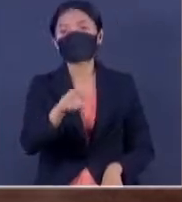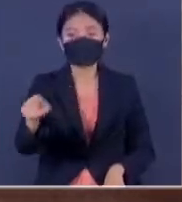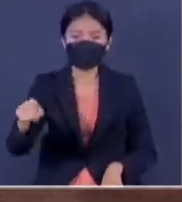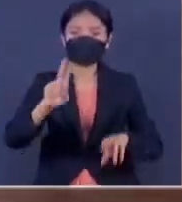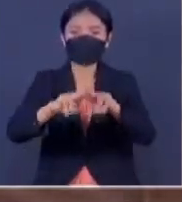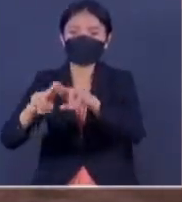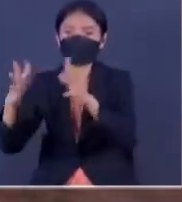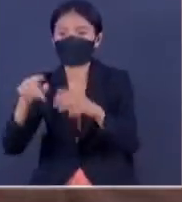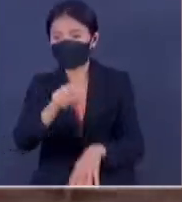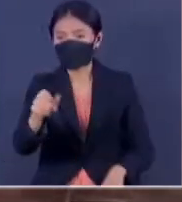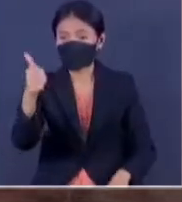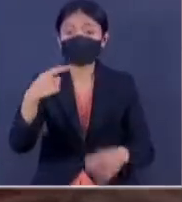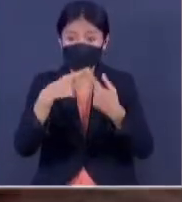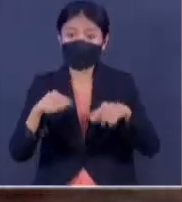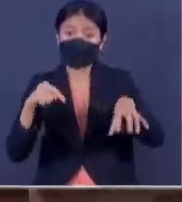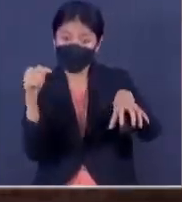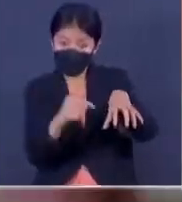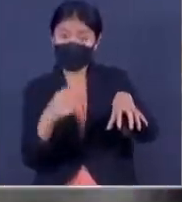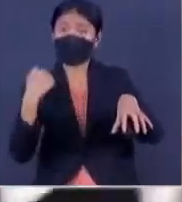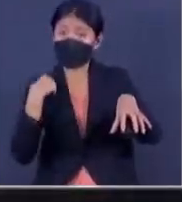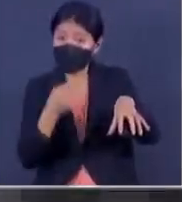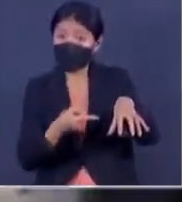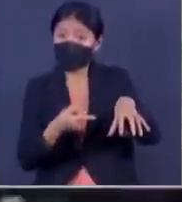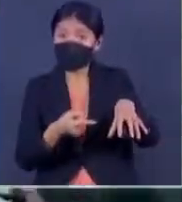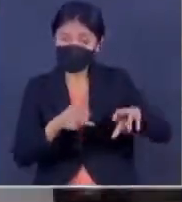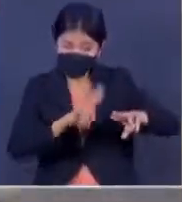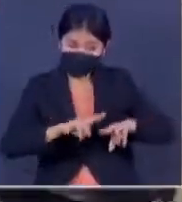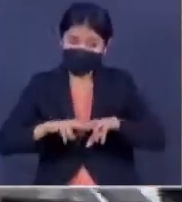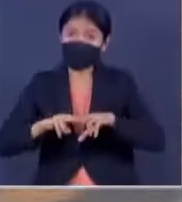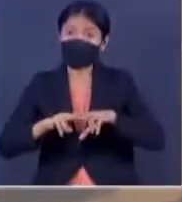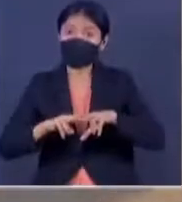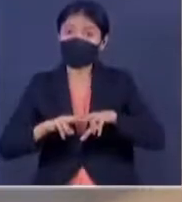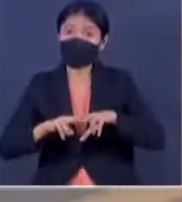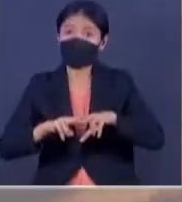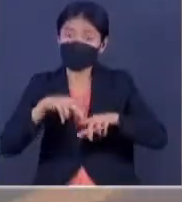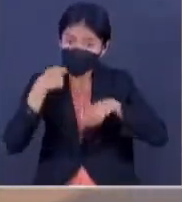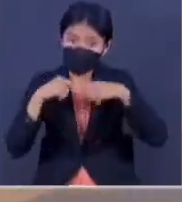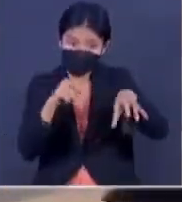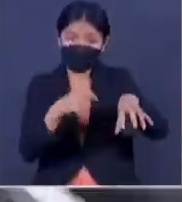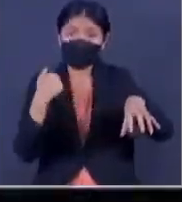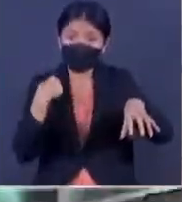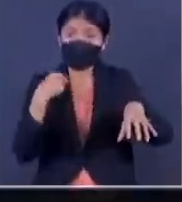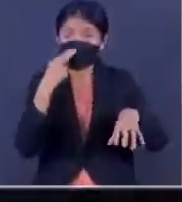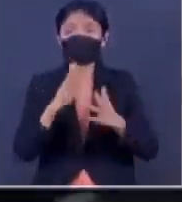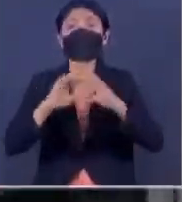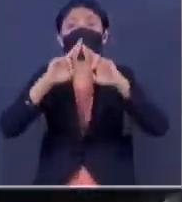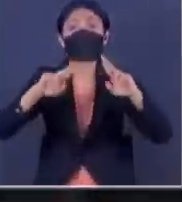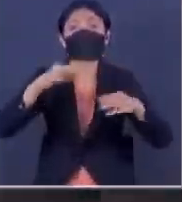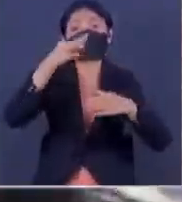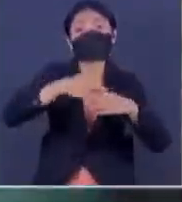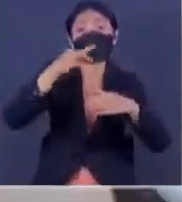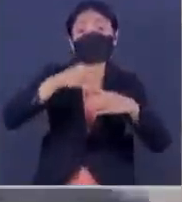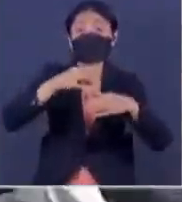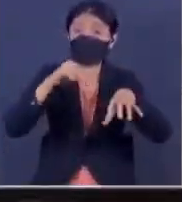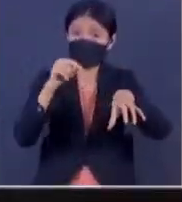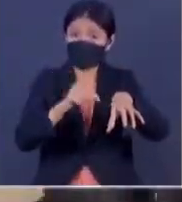ที่เปิดให้ลูกค้าเข้าไปนั่งทานภายในร้านได้อย่างร้านน้ำชาและร้านอาหารข้างโรงพยาบาลหาดใหญ่ร้านนี้